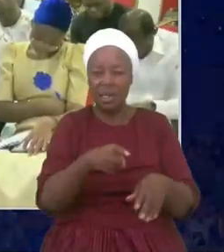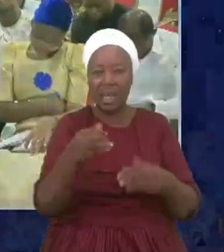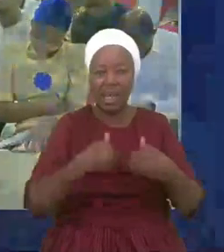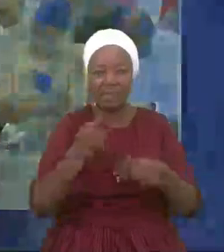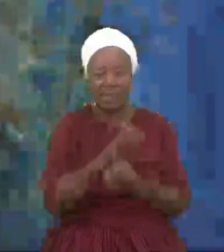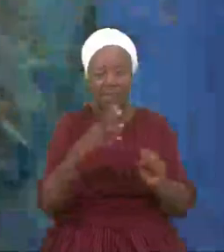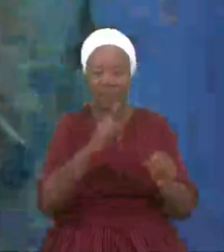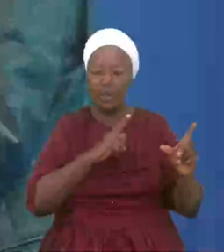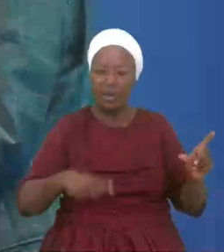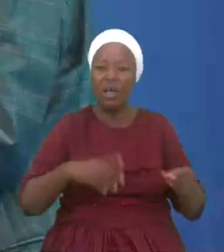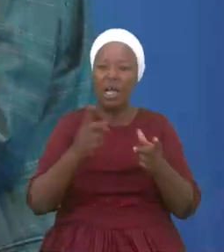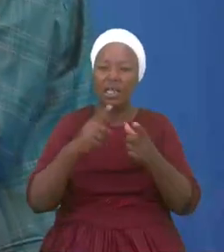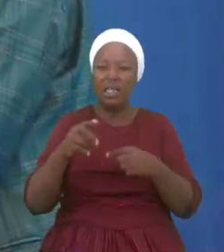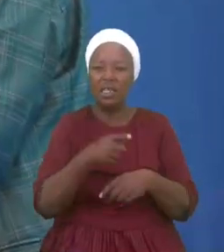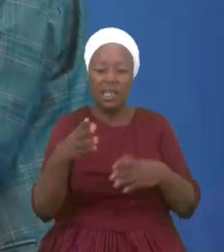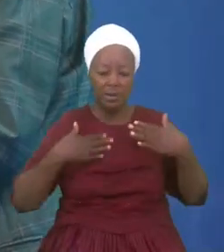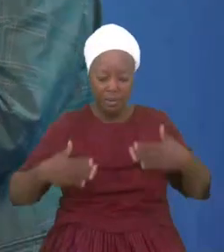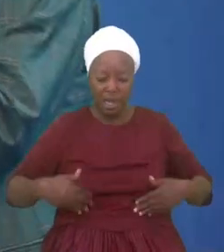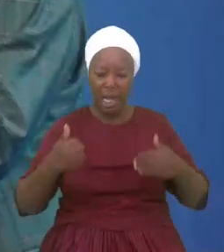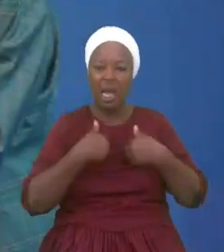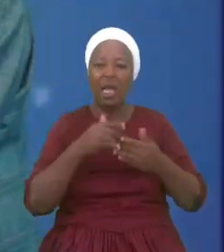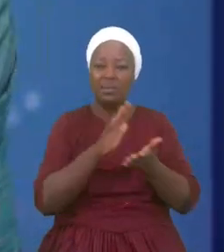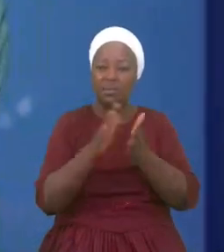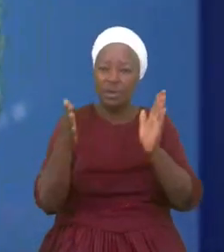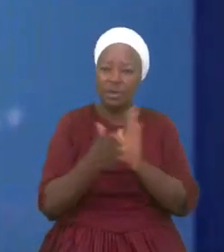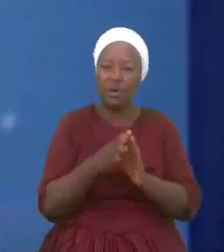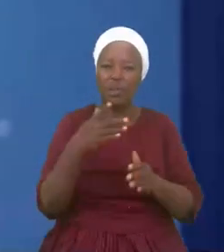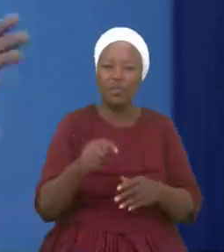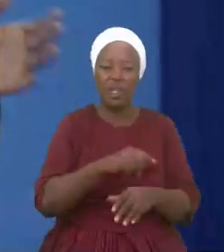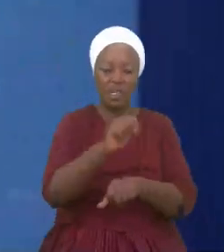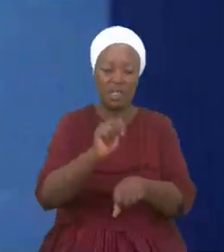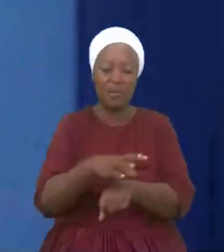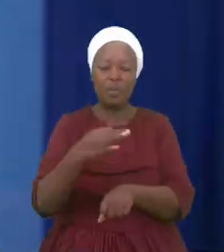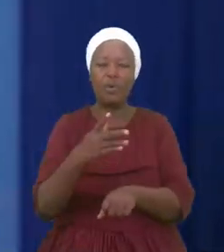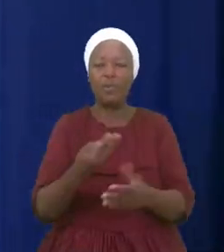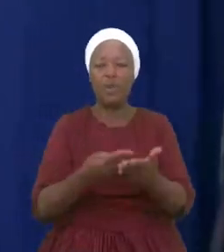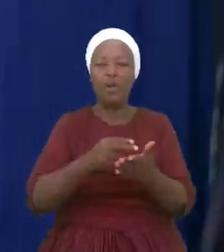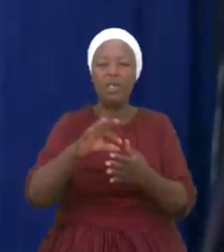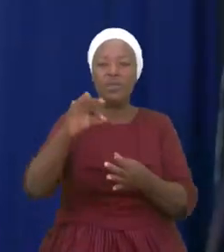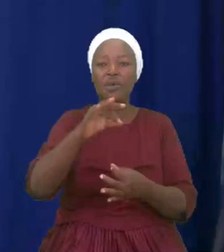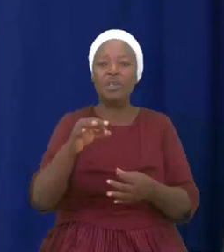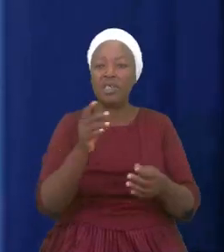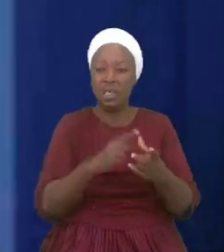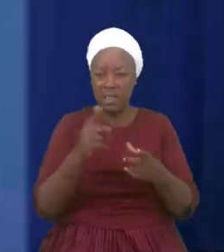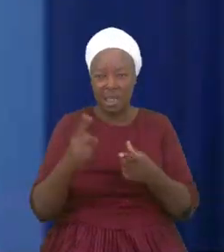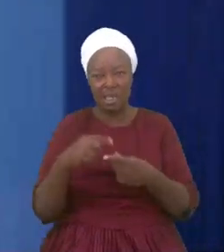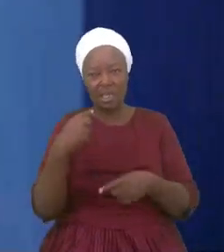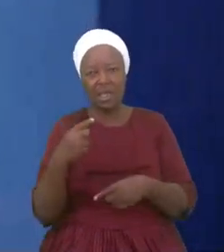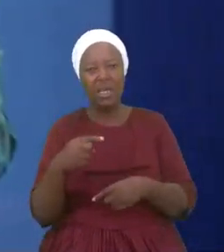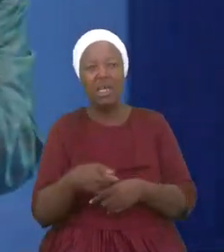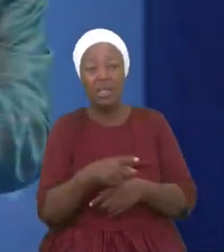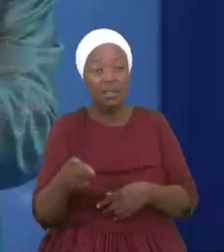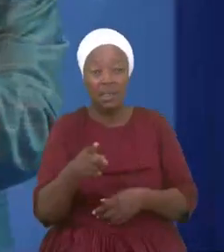et tout ce qui est au dedans 2 isolé salut du Seigneur et puis leur corps est devenu le